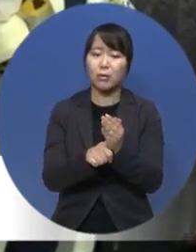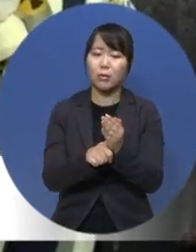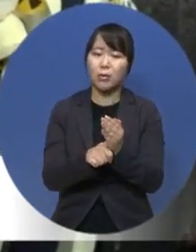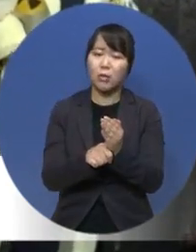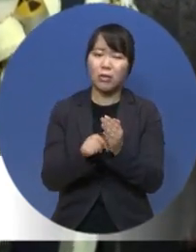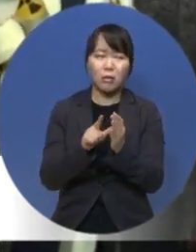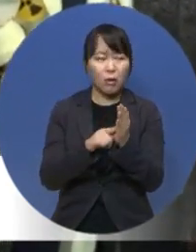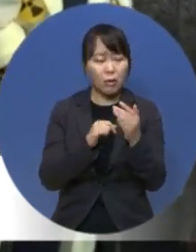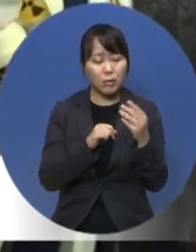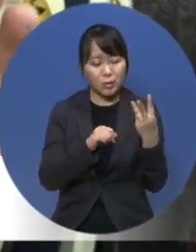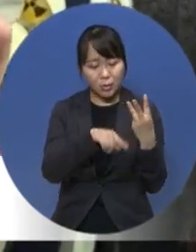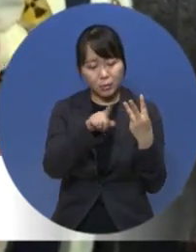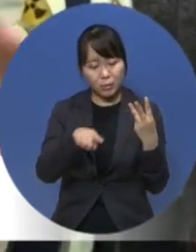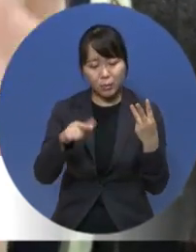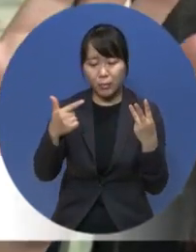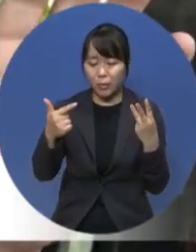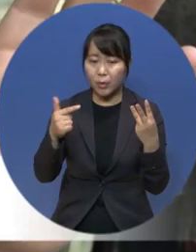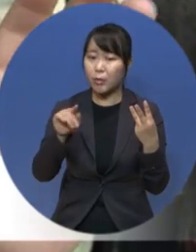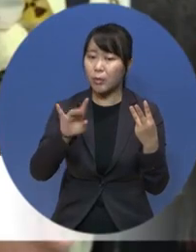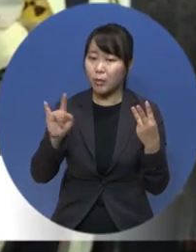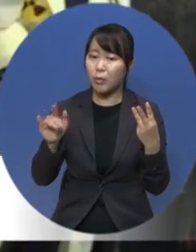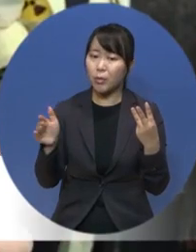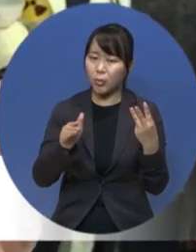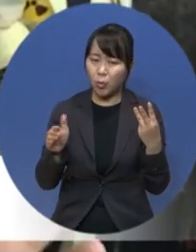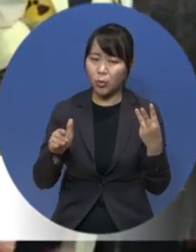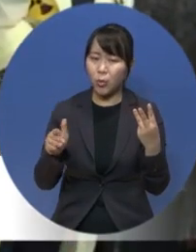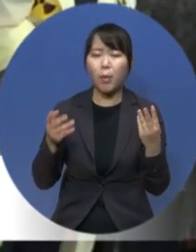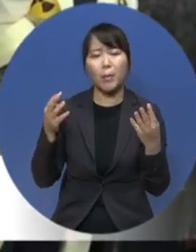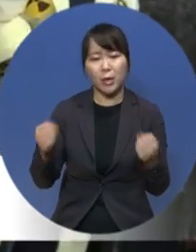정보도 4 제